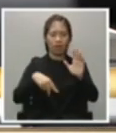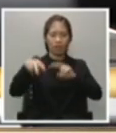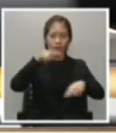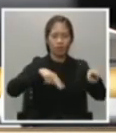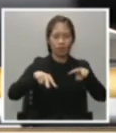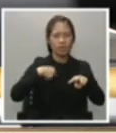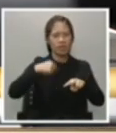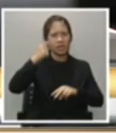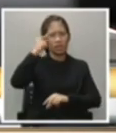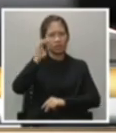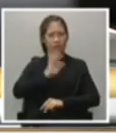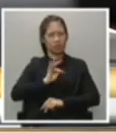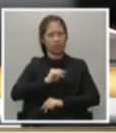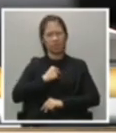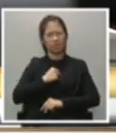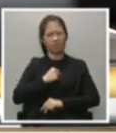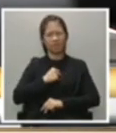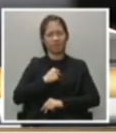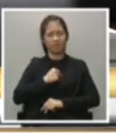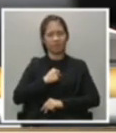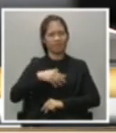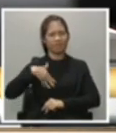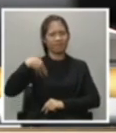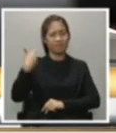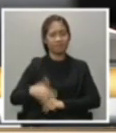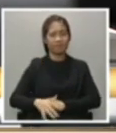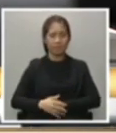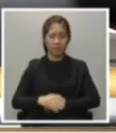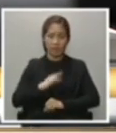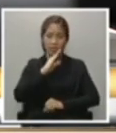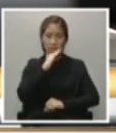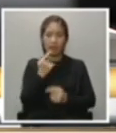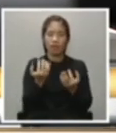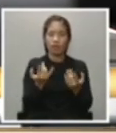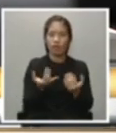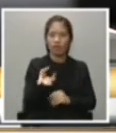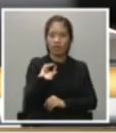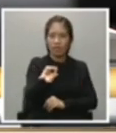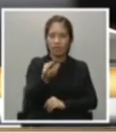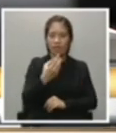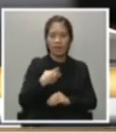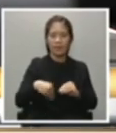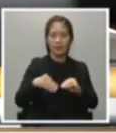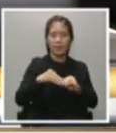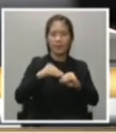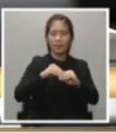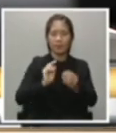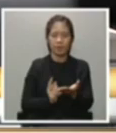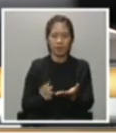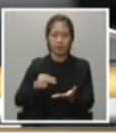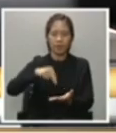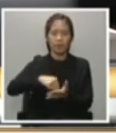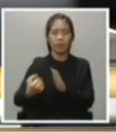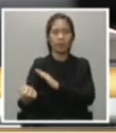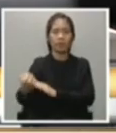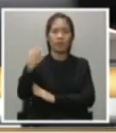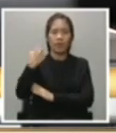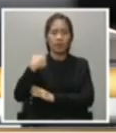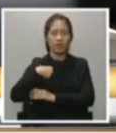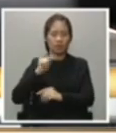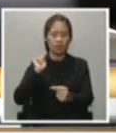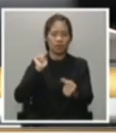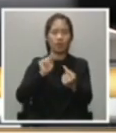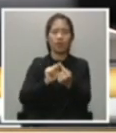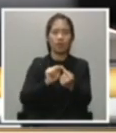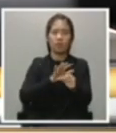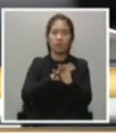ว่ามันไม่เข้าท่าเท่าไหร่นะคะถ้ารออีกสักนิดนึงให้เขาเข้มแข็งกว่านี้สักนิดนึงถึงเวลานั้นถึงเวลาที่เหม